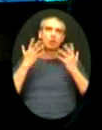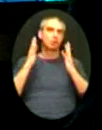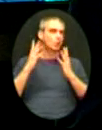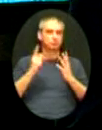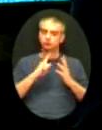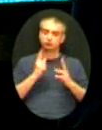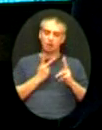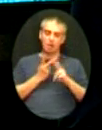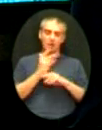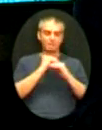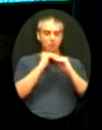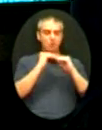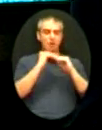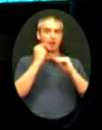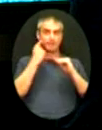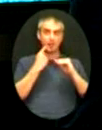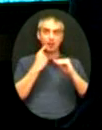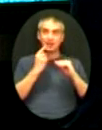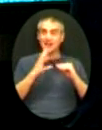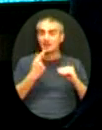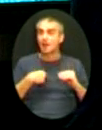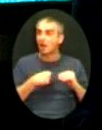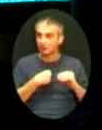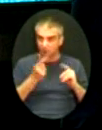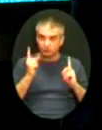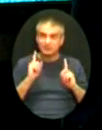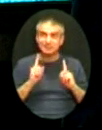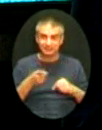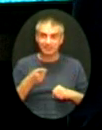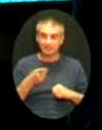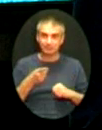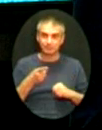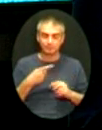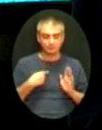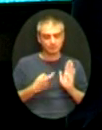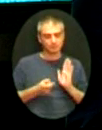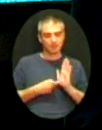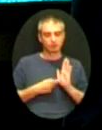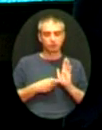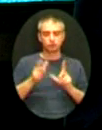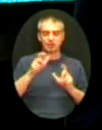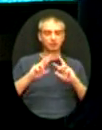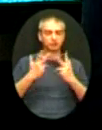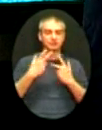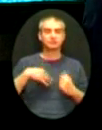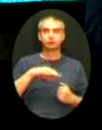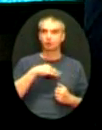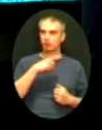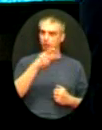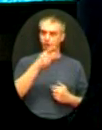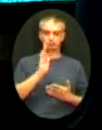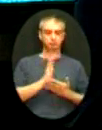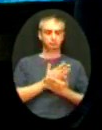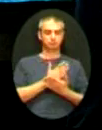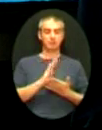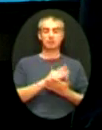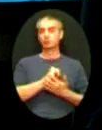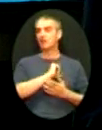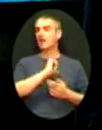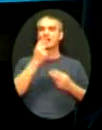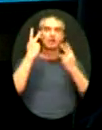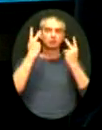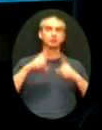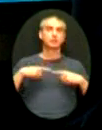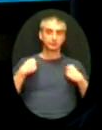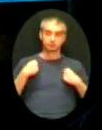שלא יעברו את הרף הפלילי. האם אנחנו צריכות וצריכים לדרוש שאנשי הציבור שלנו שעומדים ומחליטים את ההחלטות הכי חשובות